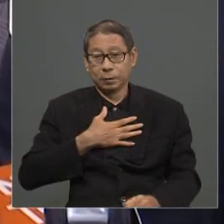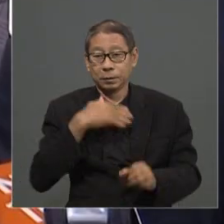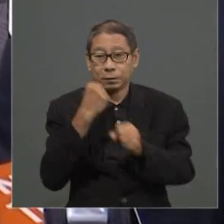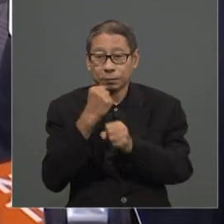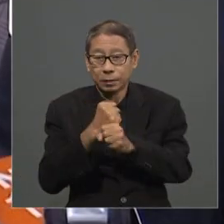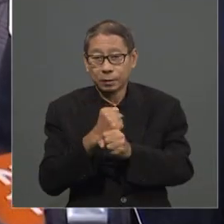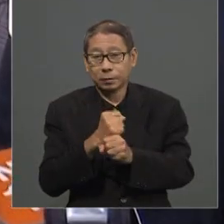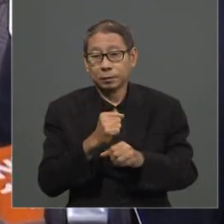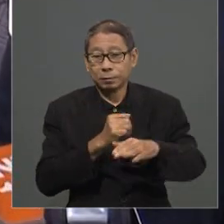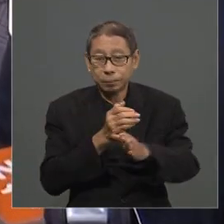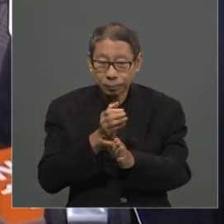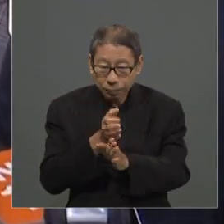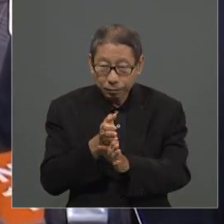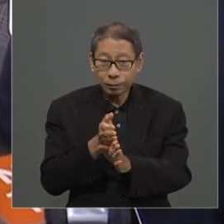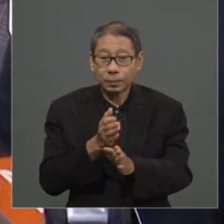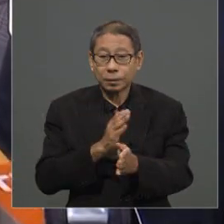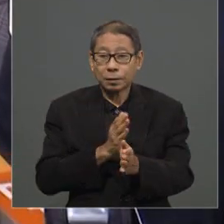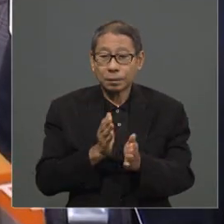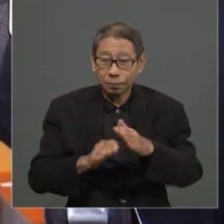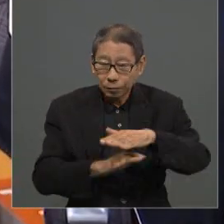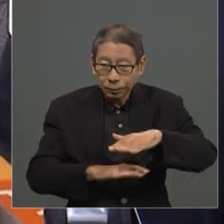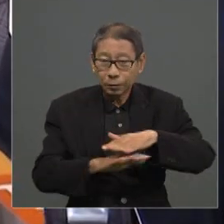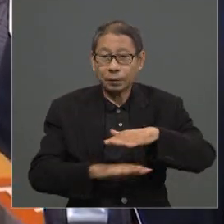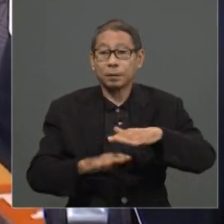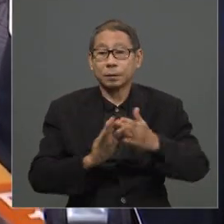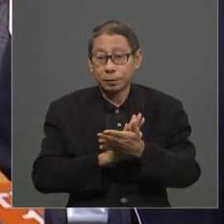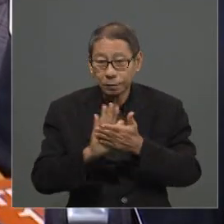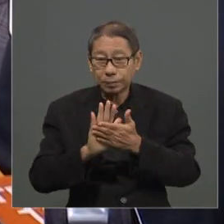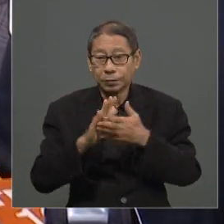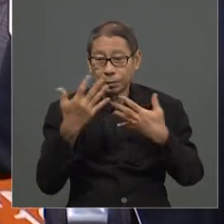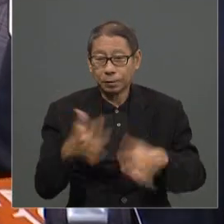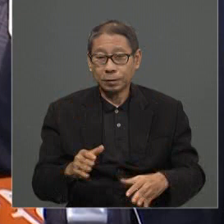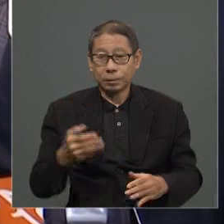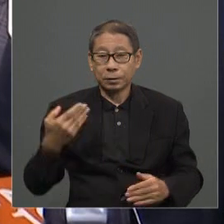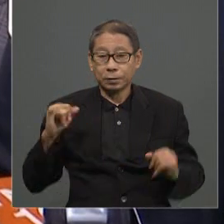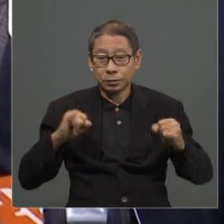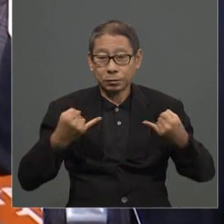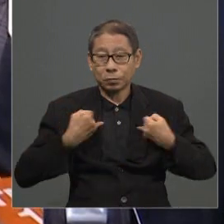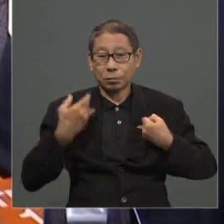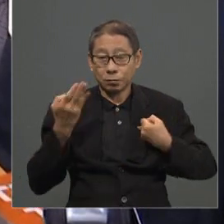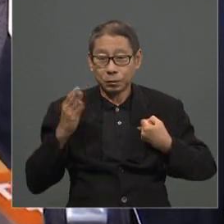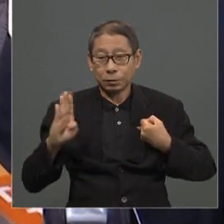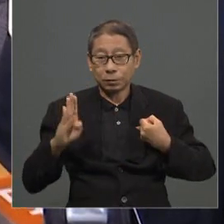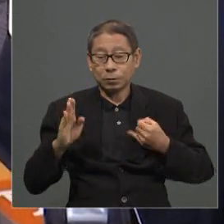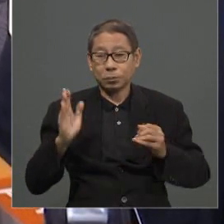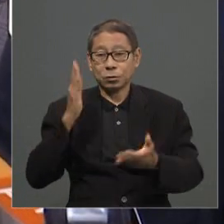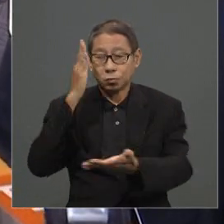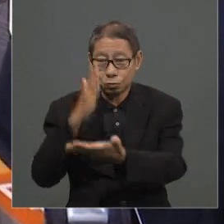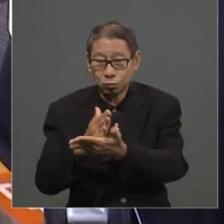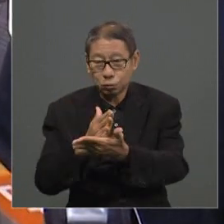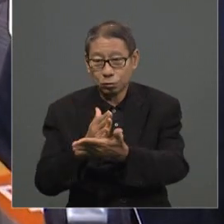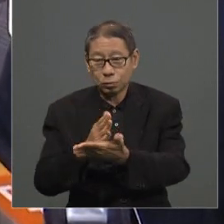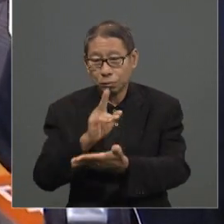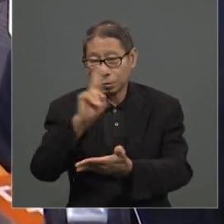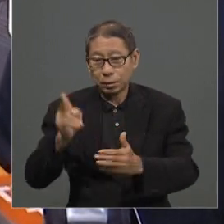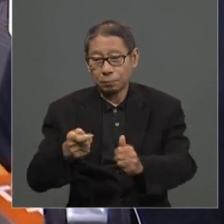กับทั้งหมดที่เกี่ยวข้องเหล่านี้แล้วนะครับการของผู้ประกอบการเนี่ยได้มีการพักใช้ใบอนุญาตคือไม่สามารถต